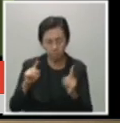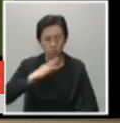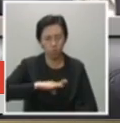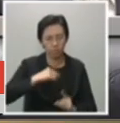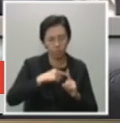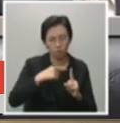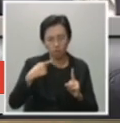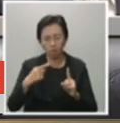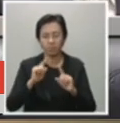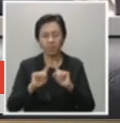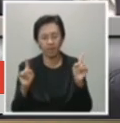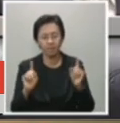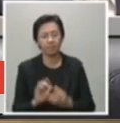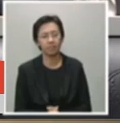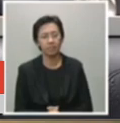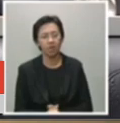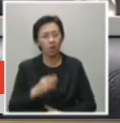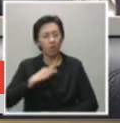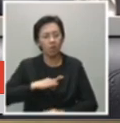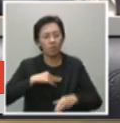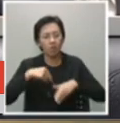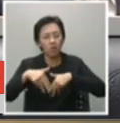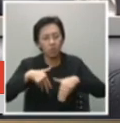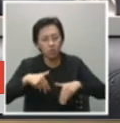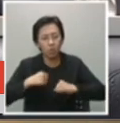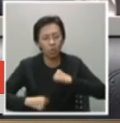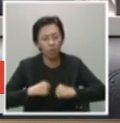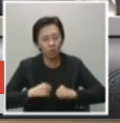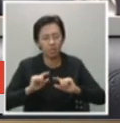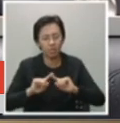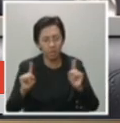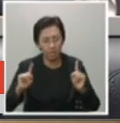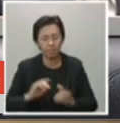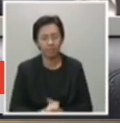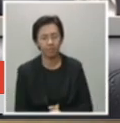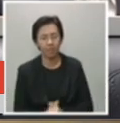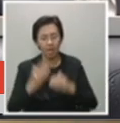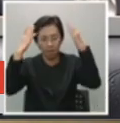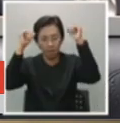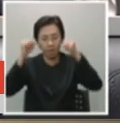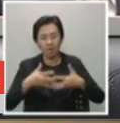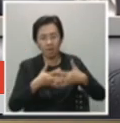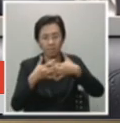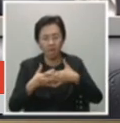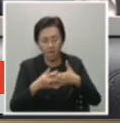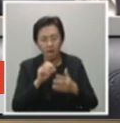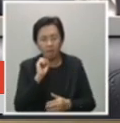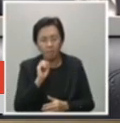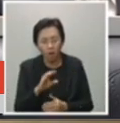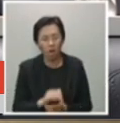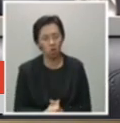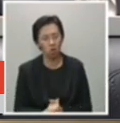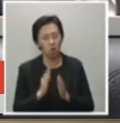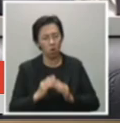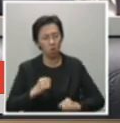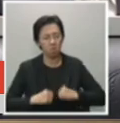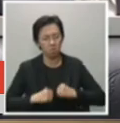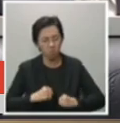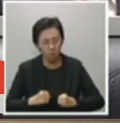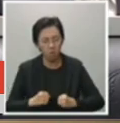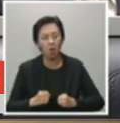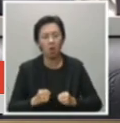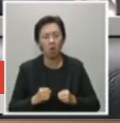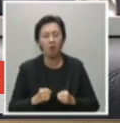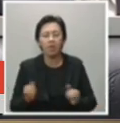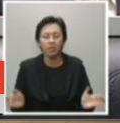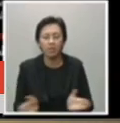ทัศนคติที่มีต่อคนรุ่นใหม่นายบารักโอบามามักจะย้ำประเด็นคนรุ่นใหม่ที่สร้างอเมริกาที่มีความเป็นธรรมและเ